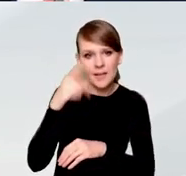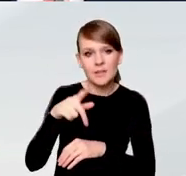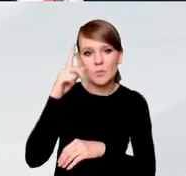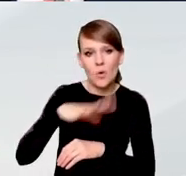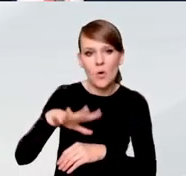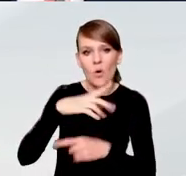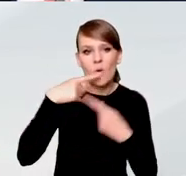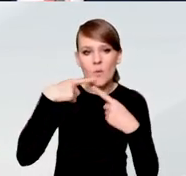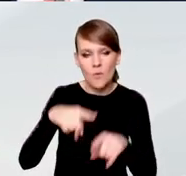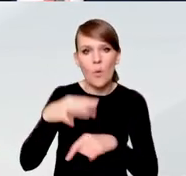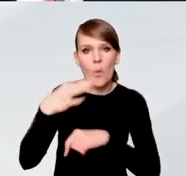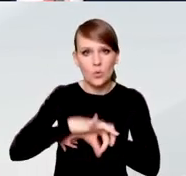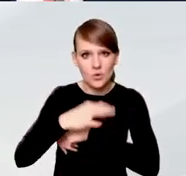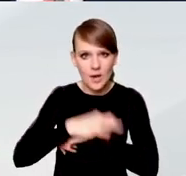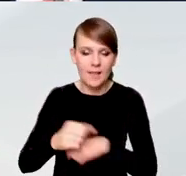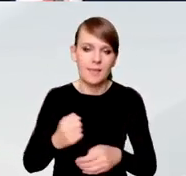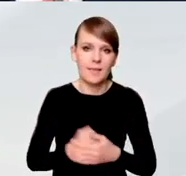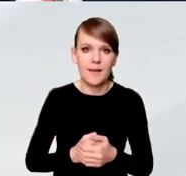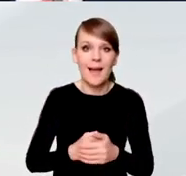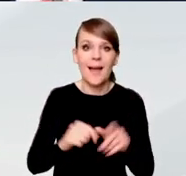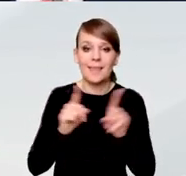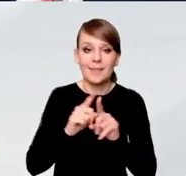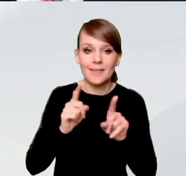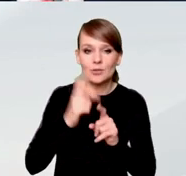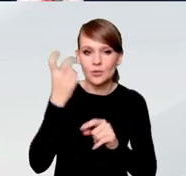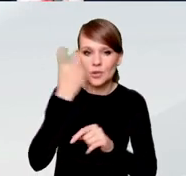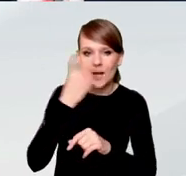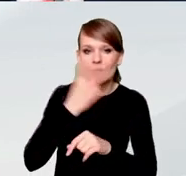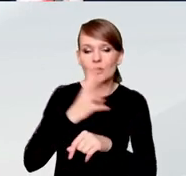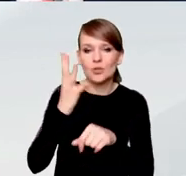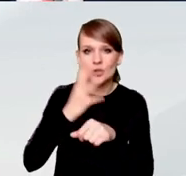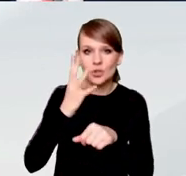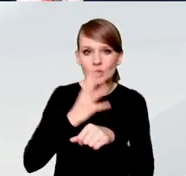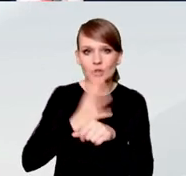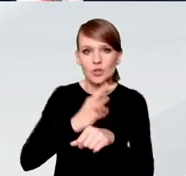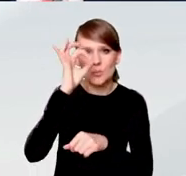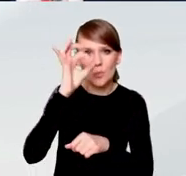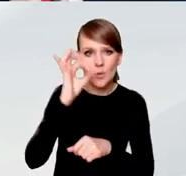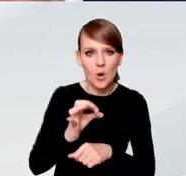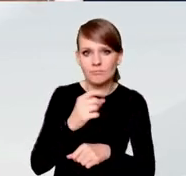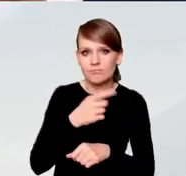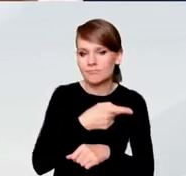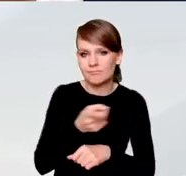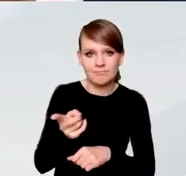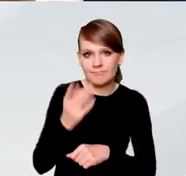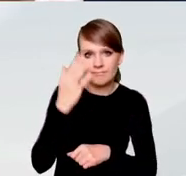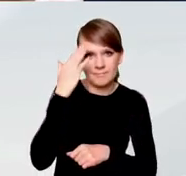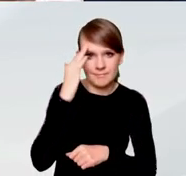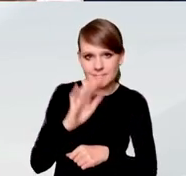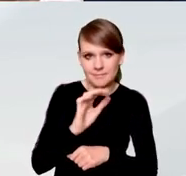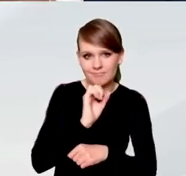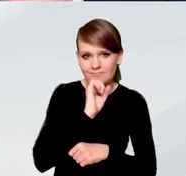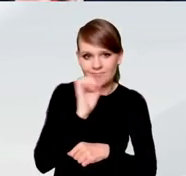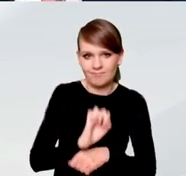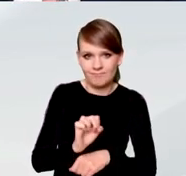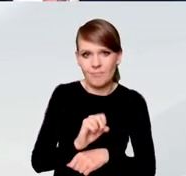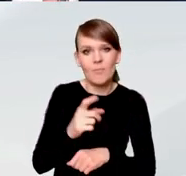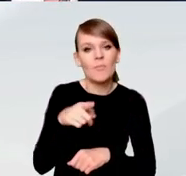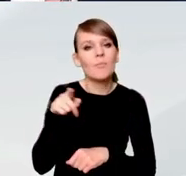warte zauważenia jest to, że 40% badanej próby nie znało żadnej z wymienionych